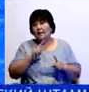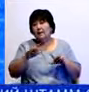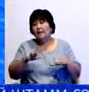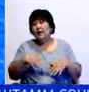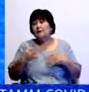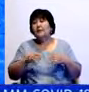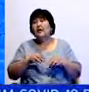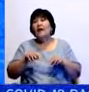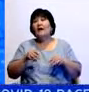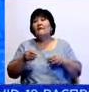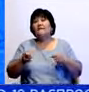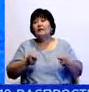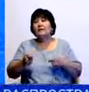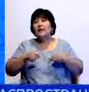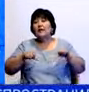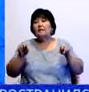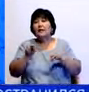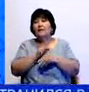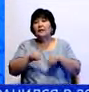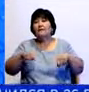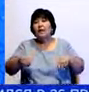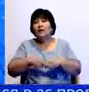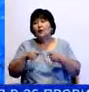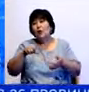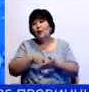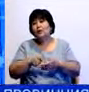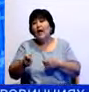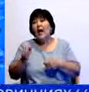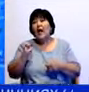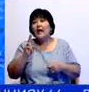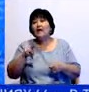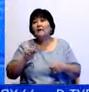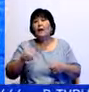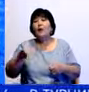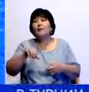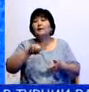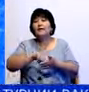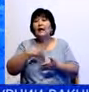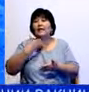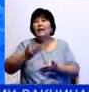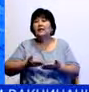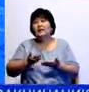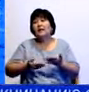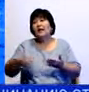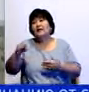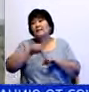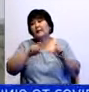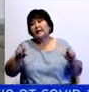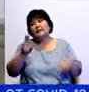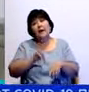межведомственной комиссии по профилактике правонарушений с участием акима области доложили представители департамента полиции